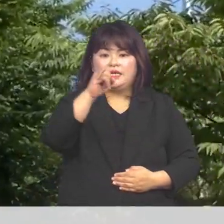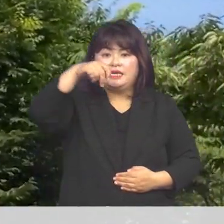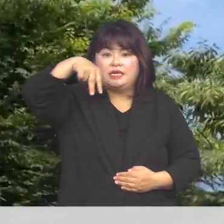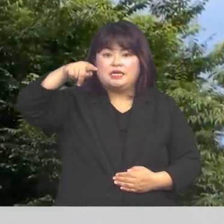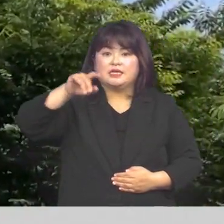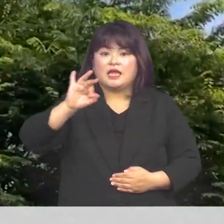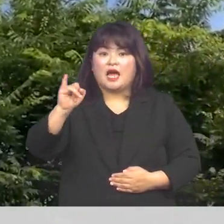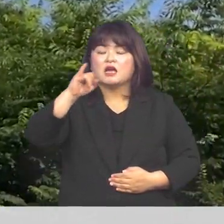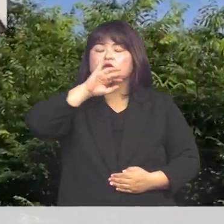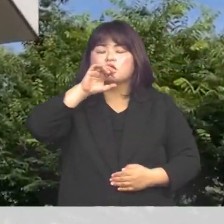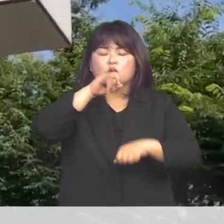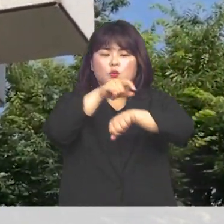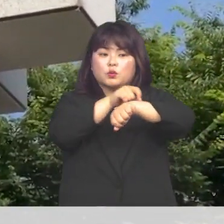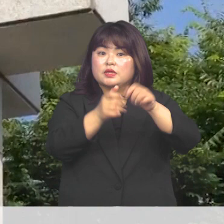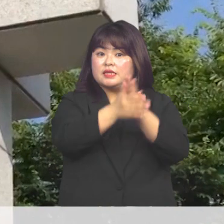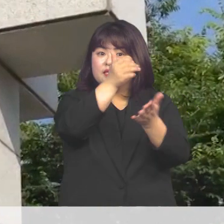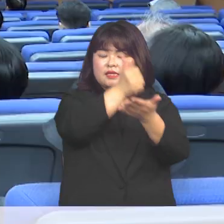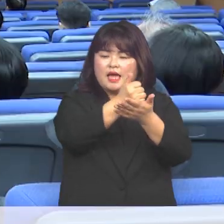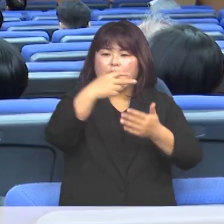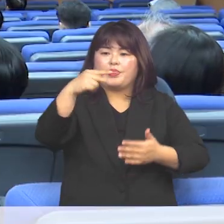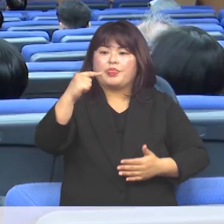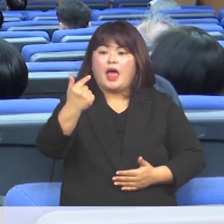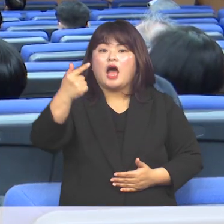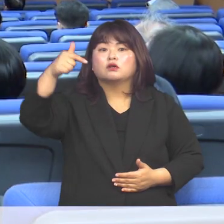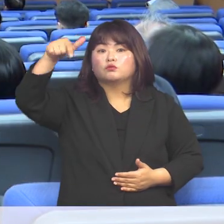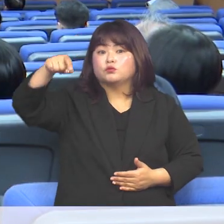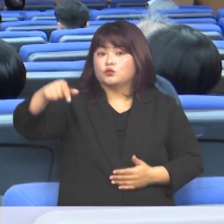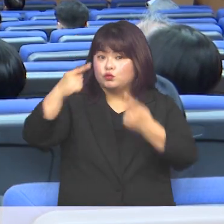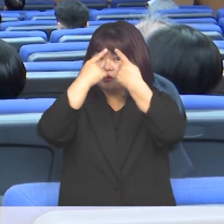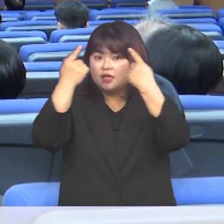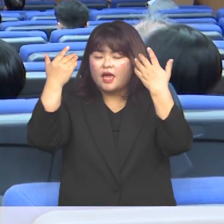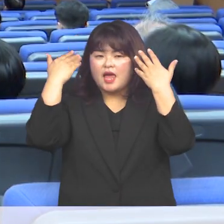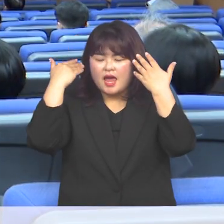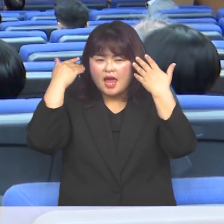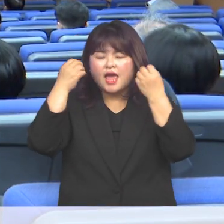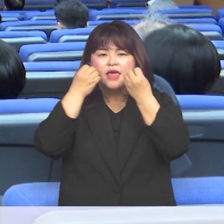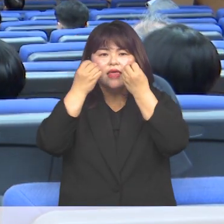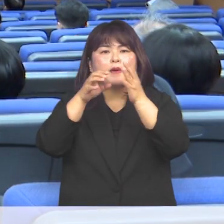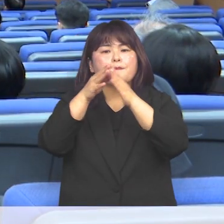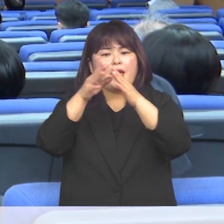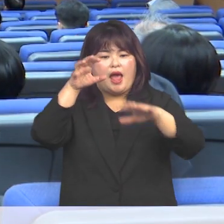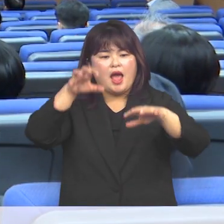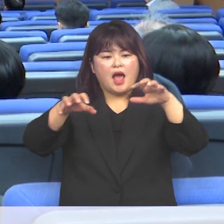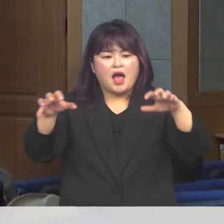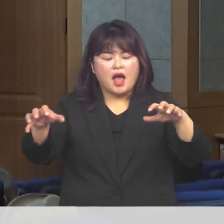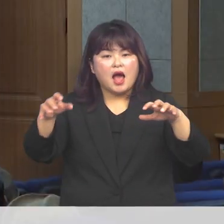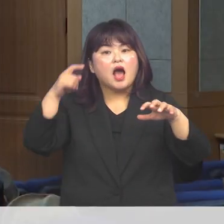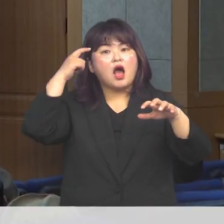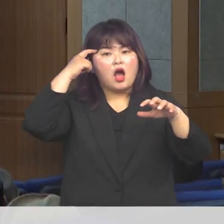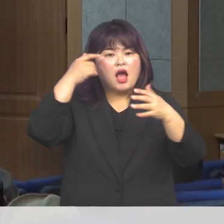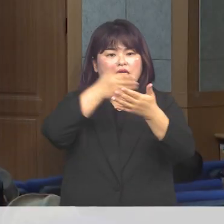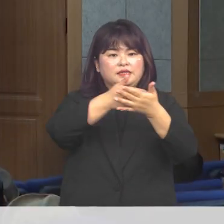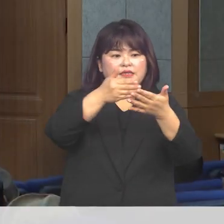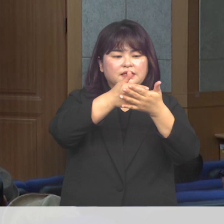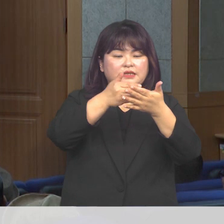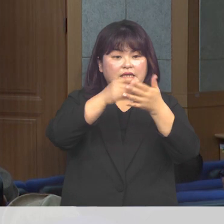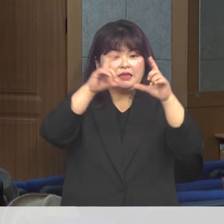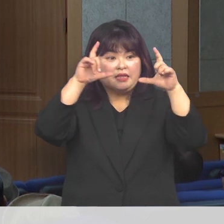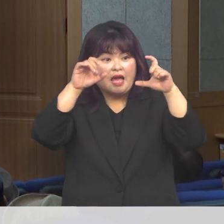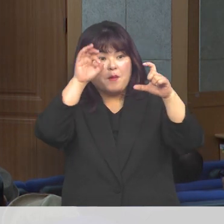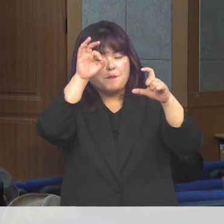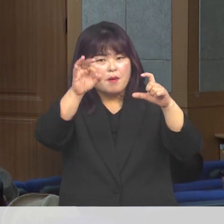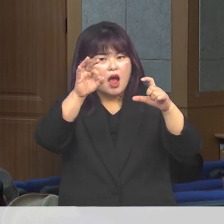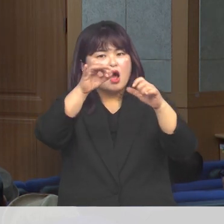이상일 용인특례시장은 21일 단국대학교에서 열린 SMU 새마을 평생교육원에서 그림과 사진으로